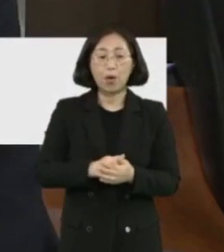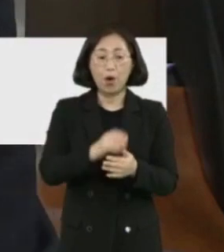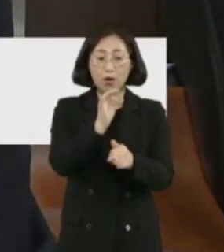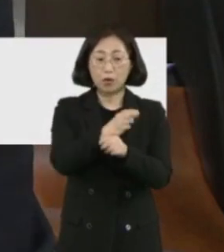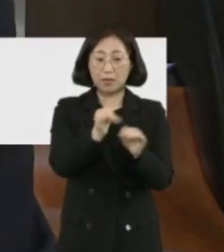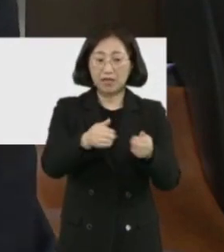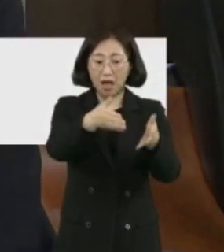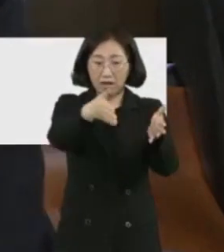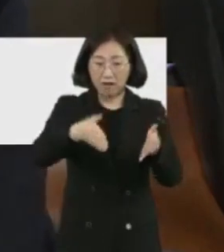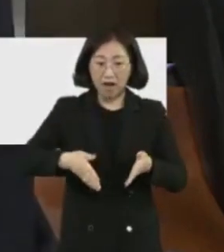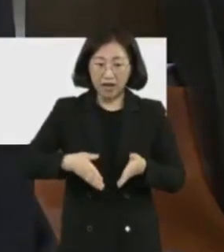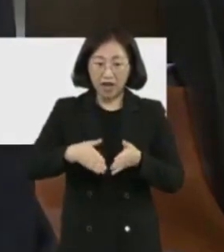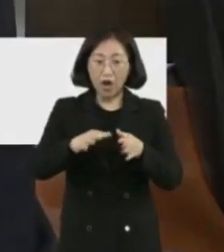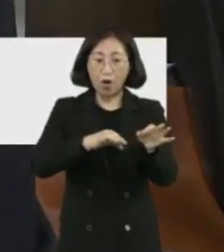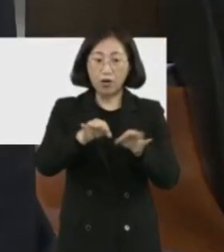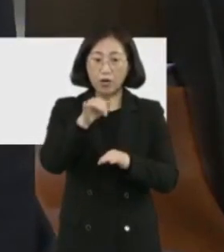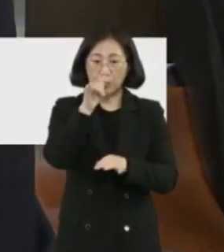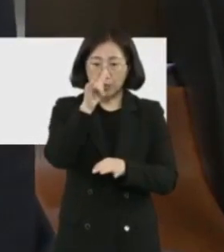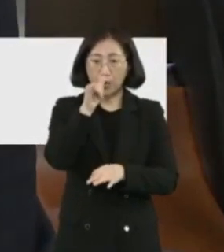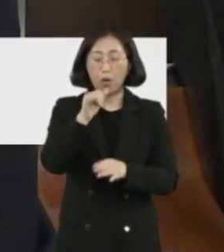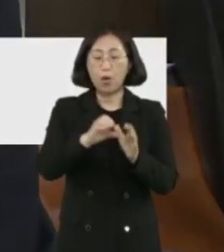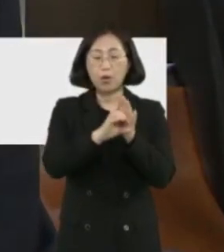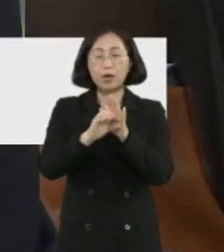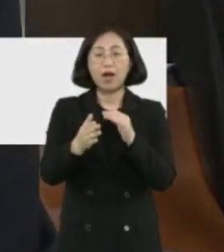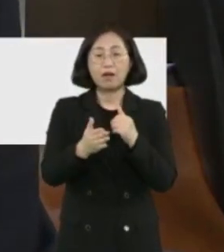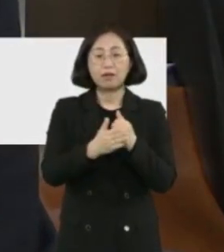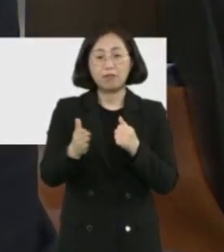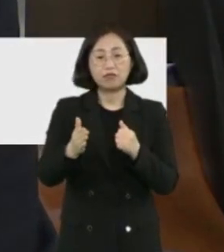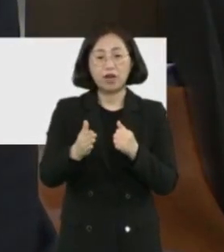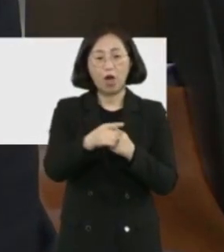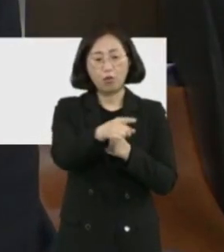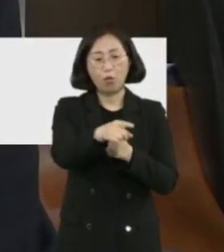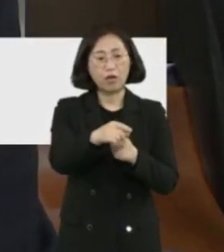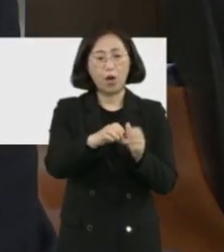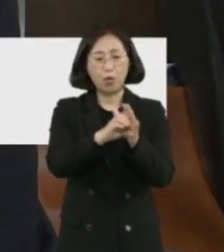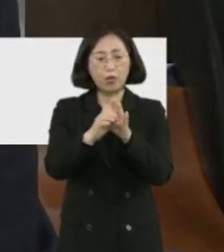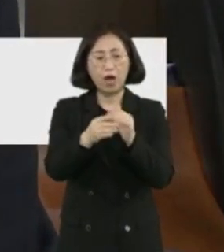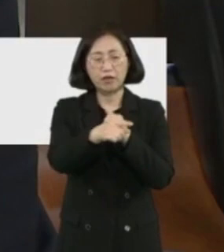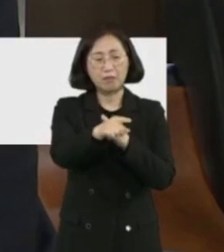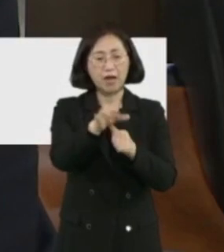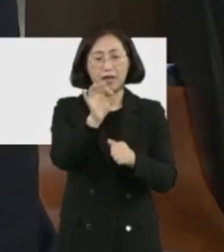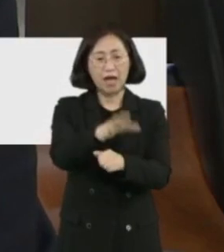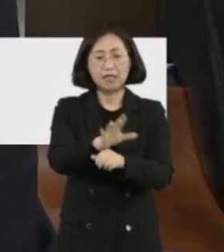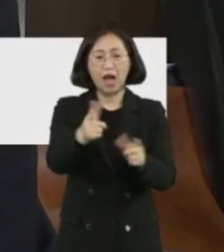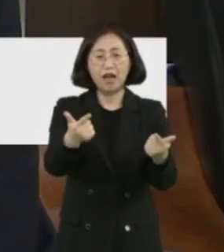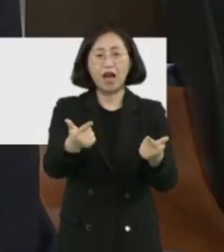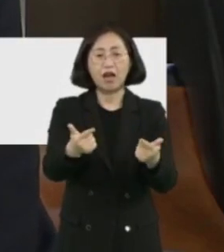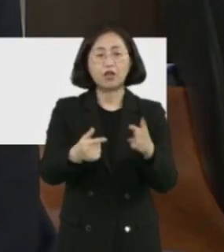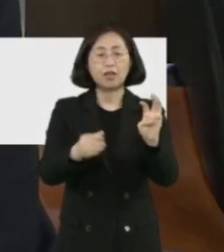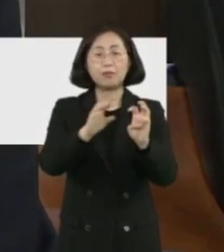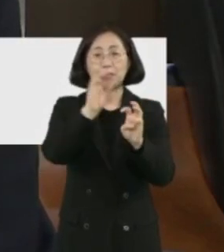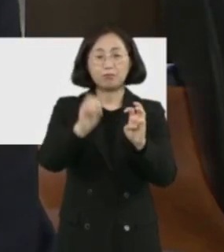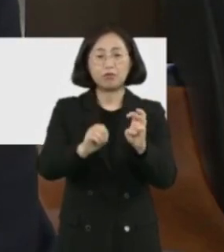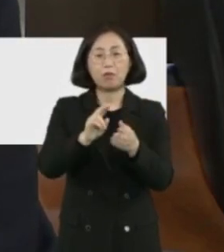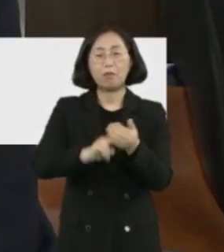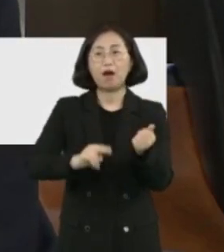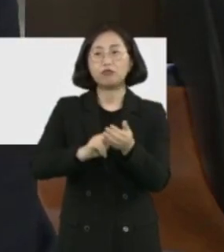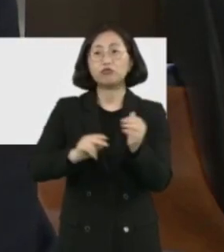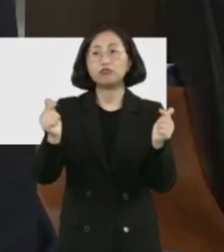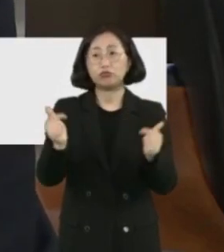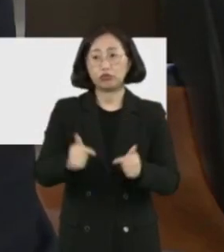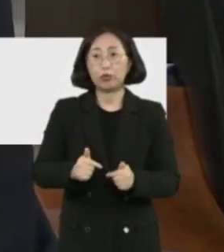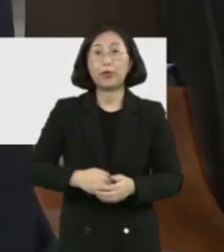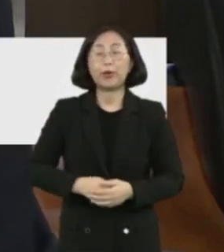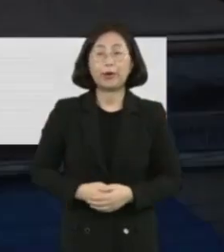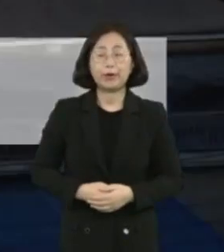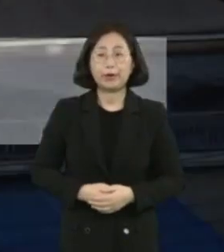간 저희가 거래도 있는데 코로나 인해서 주머니를 열지 않는 바람에 30% 정도 저희 매출이 빠지고 있는